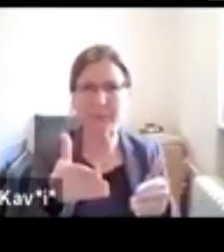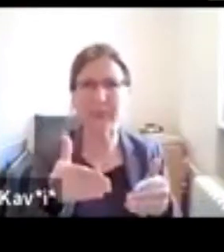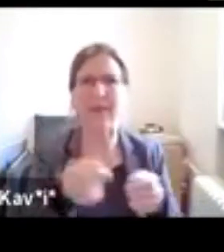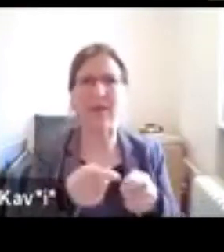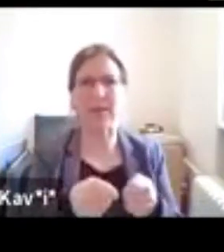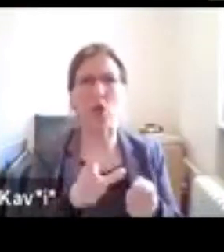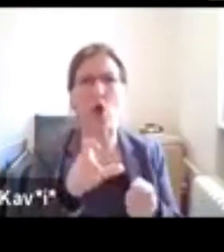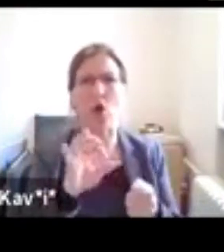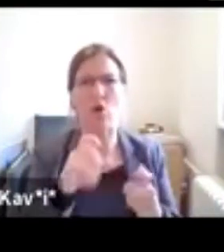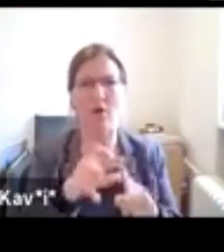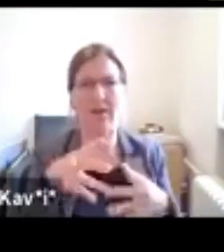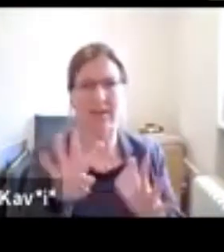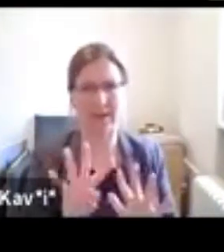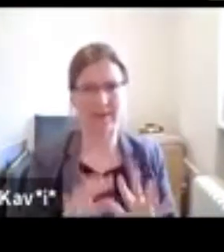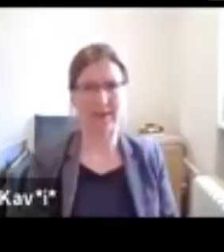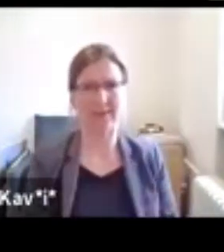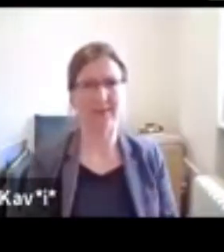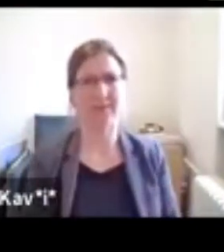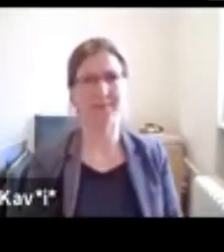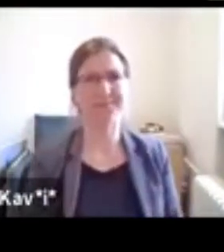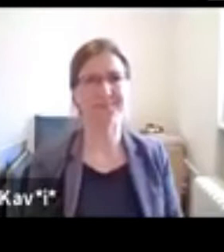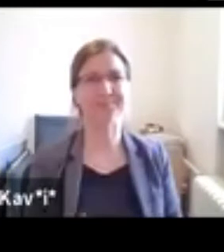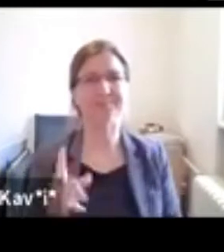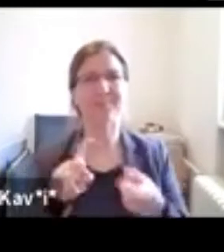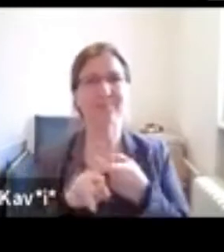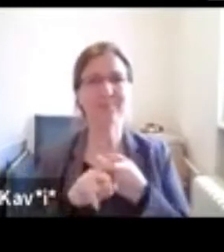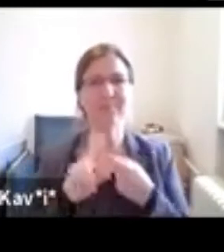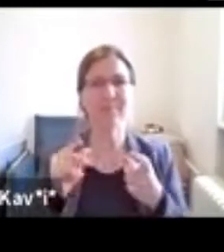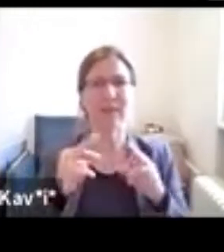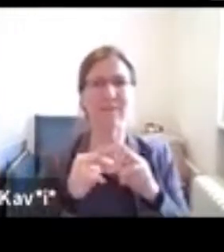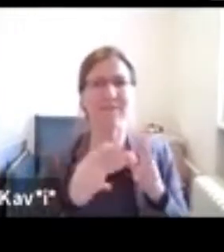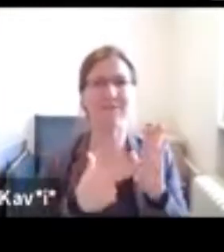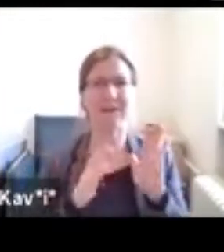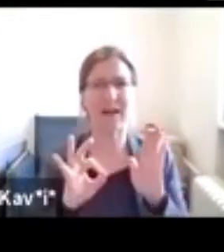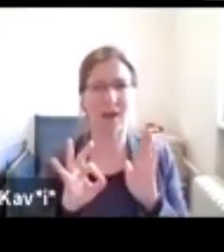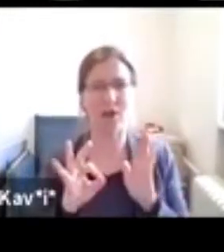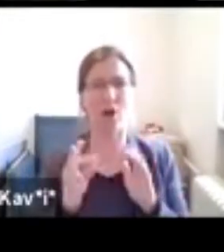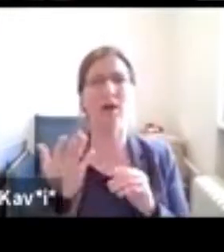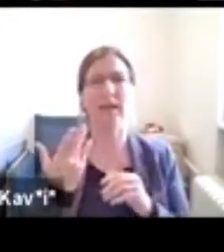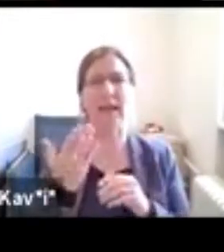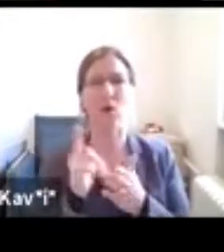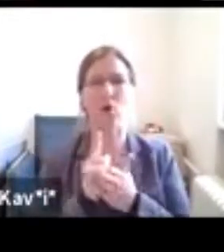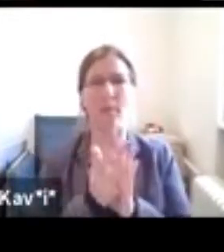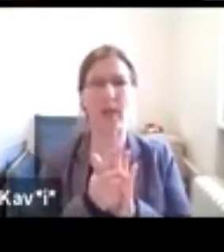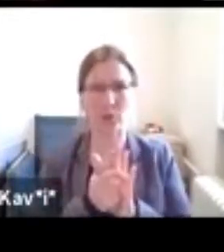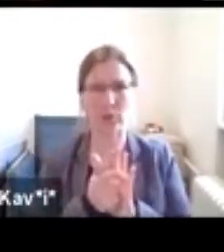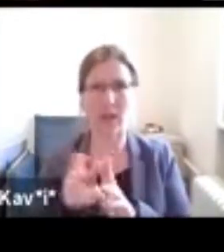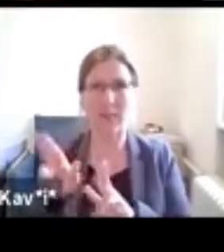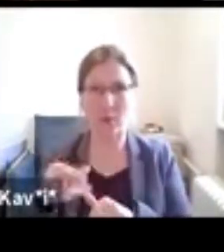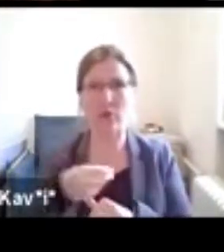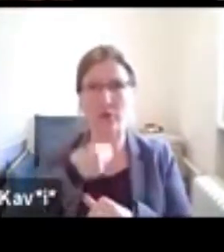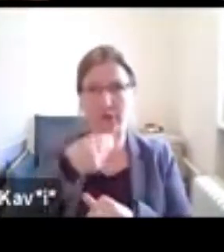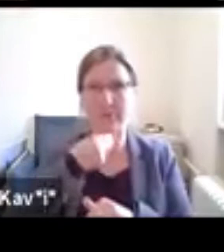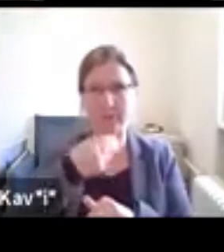vi možete u nekoliko minuta, koliko je moguće sažeti onoga s čim se sada susrećete, a što vam do